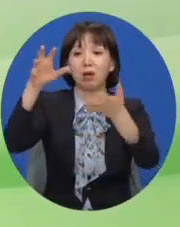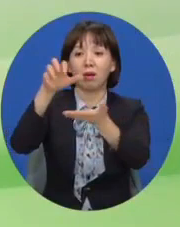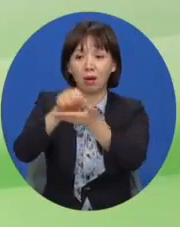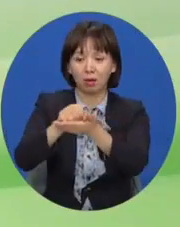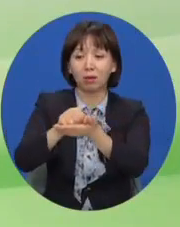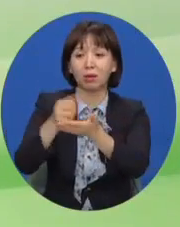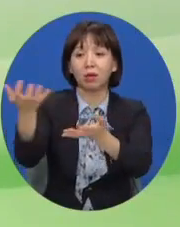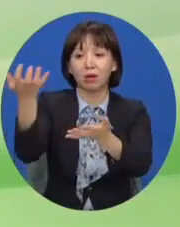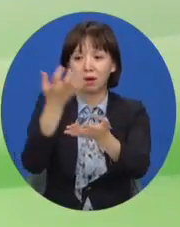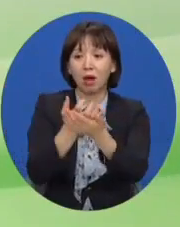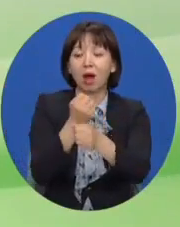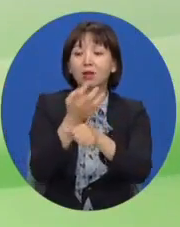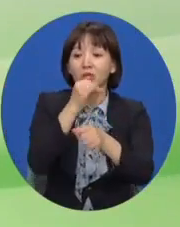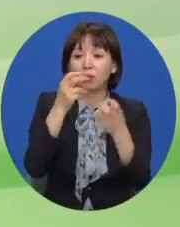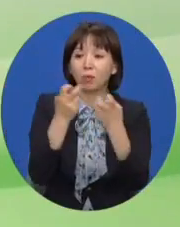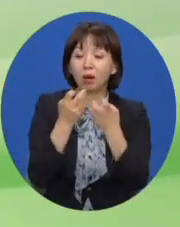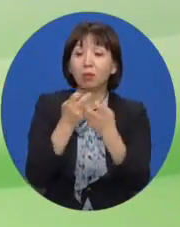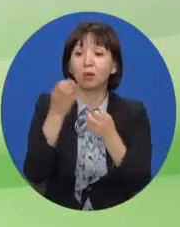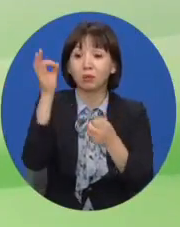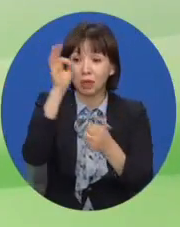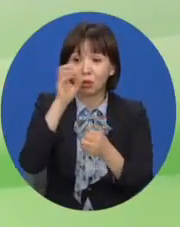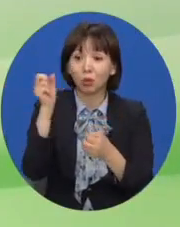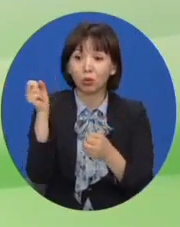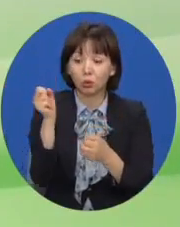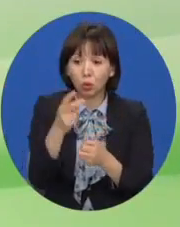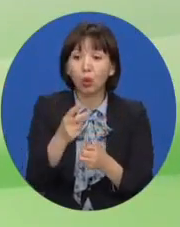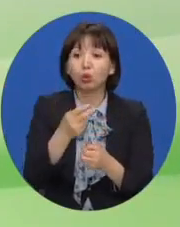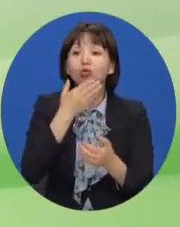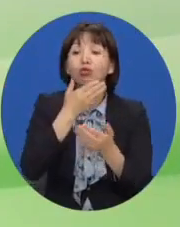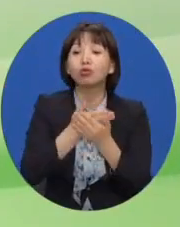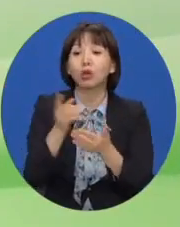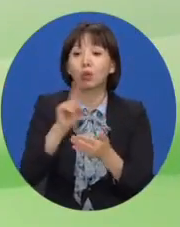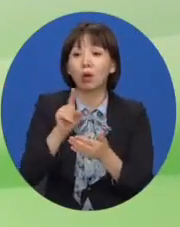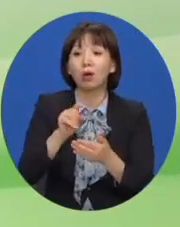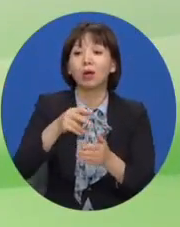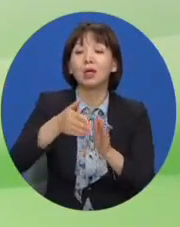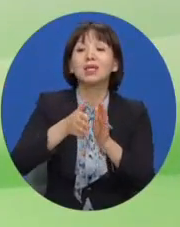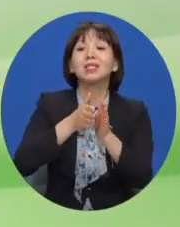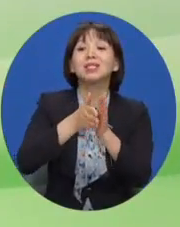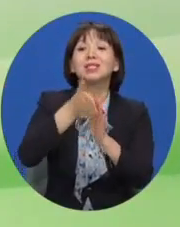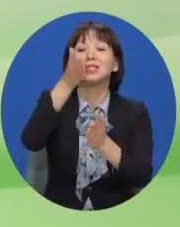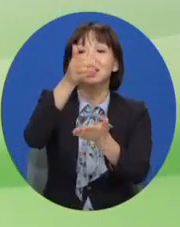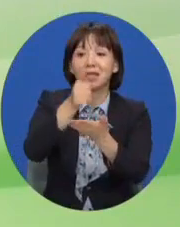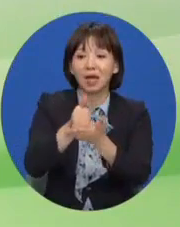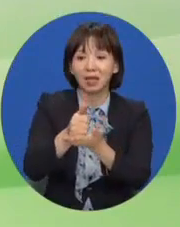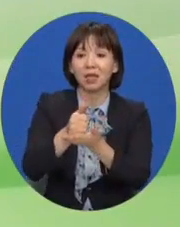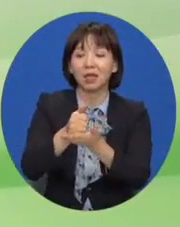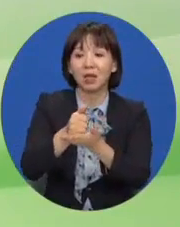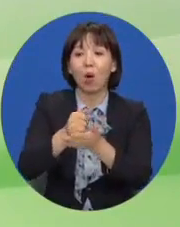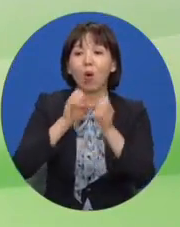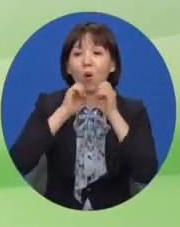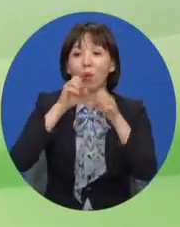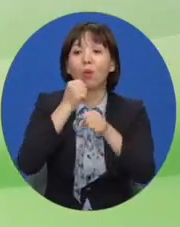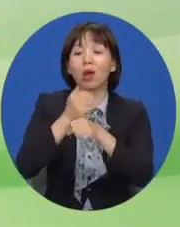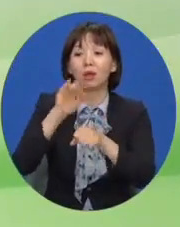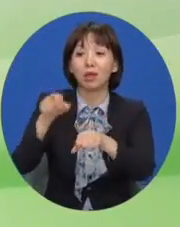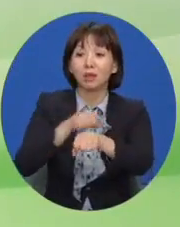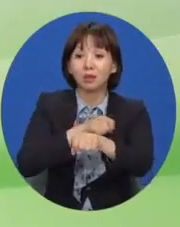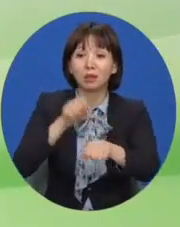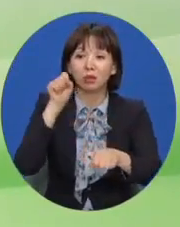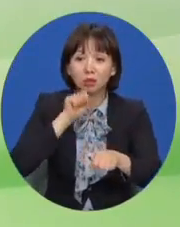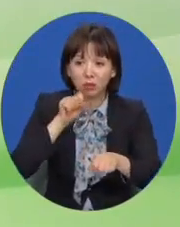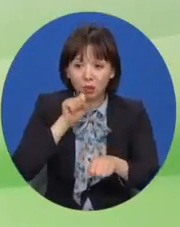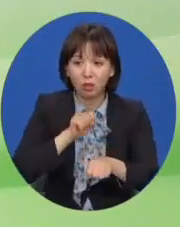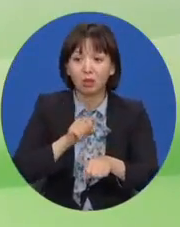있습니다. 또 대기업을 유치하려면 무엇보다 중요한 것은 시장이 세일즈맨이 되어야 합니다. 특정한 팀이나 특정한 과에